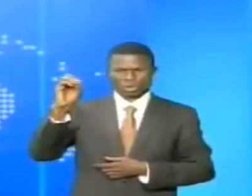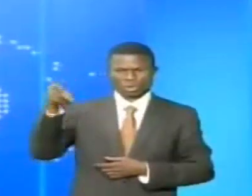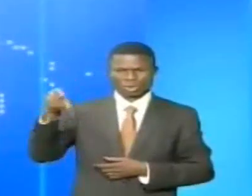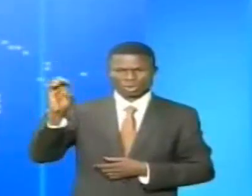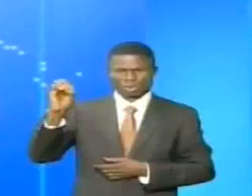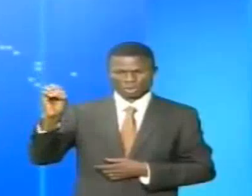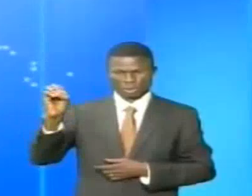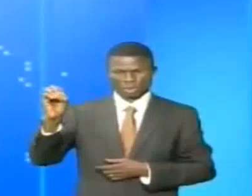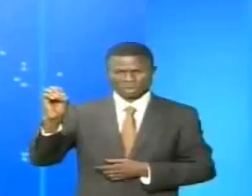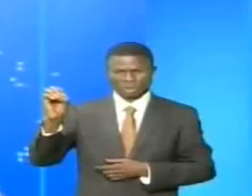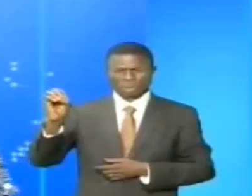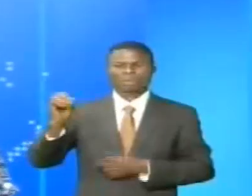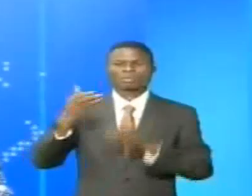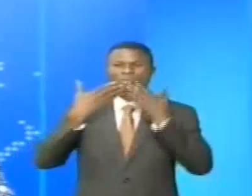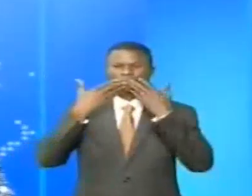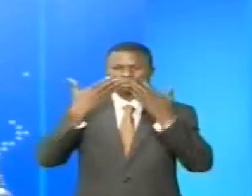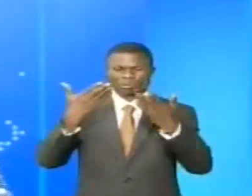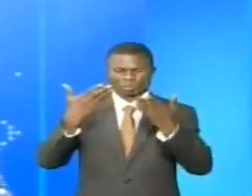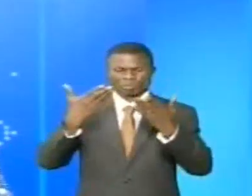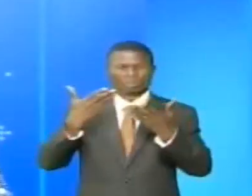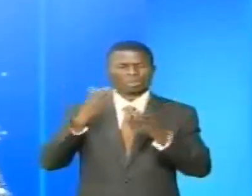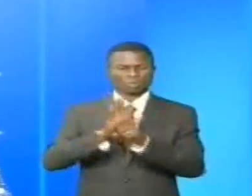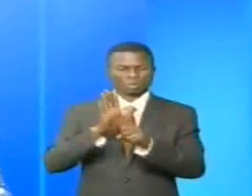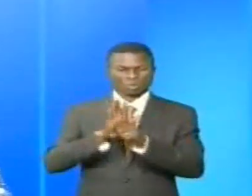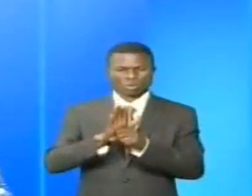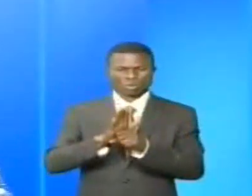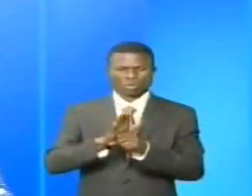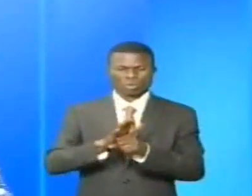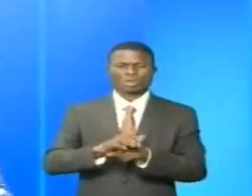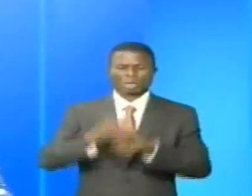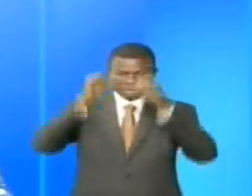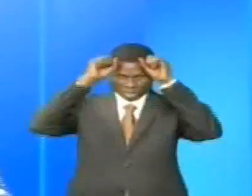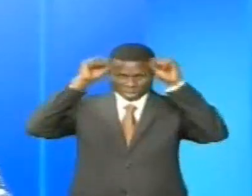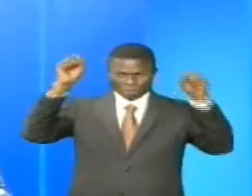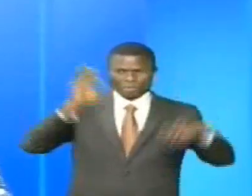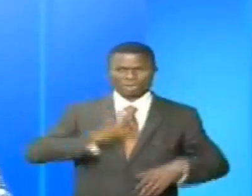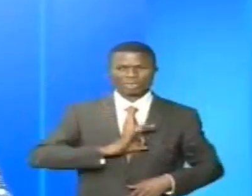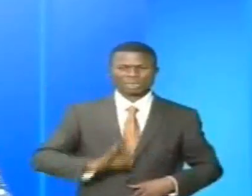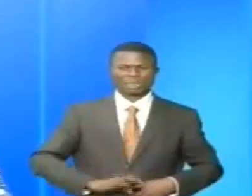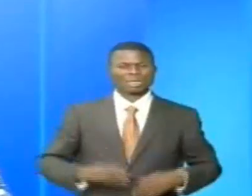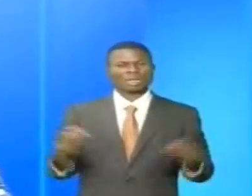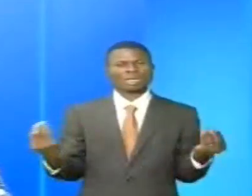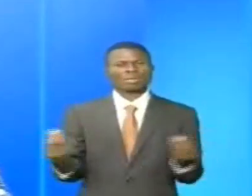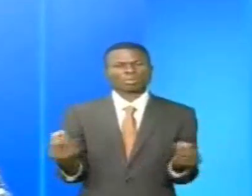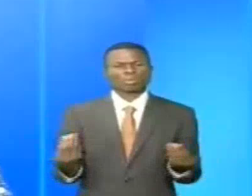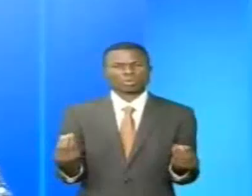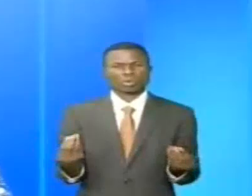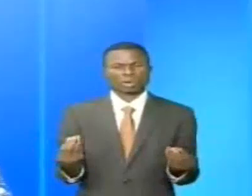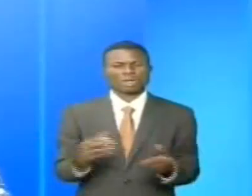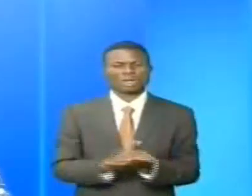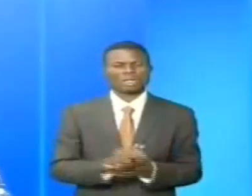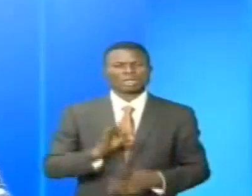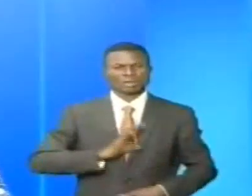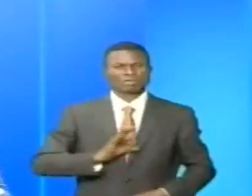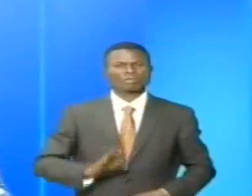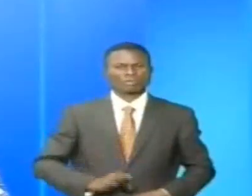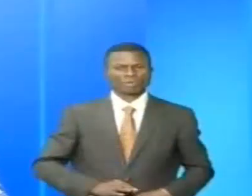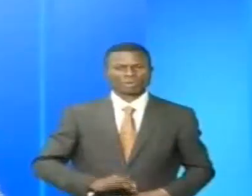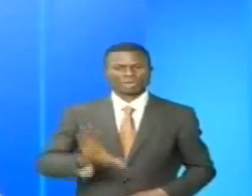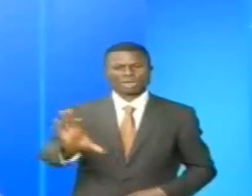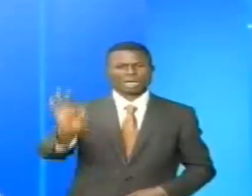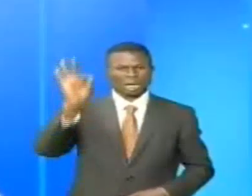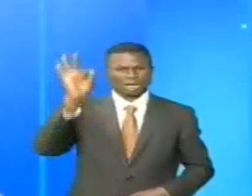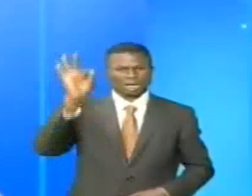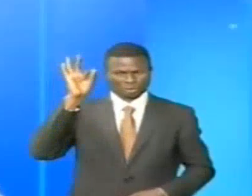Koulivoi, remercie Son Excellence Monsieur le Président de la République Félix-Antoine Tshisekedi Tshilombo pour la nomination